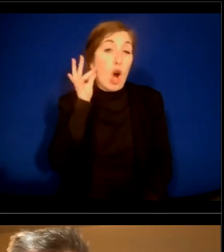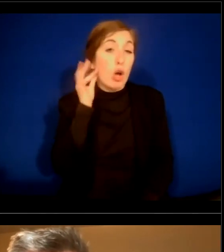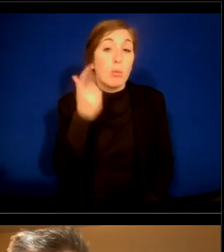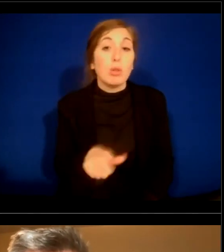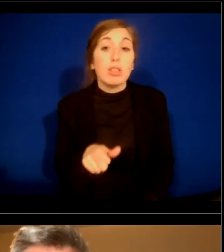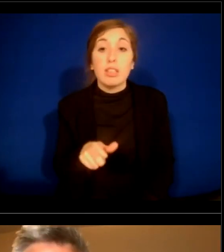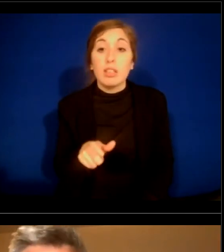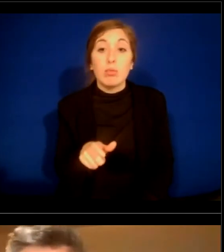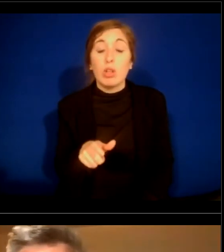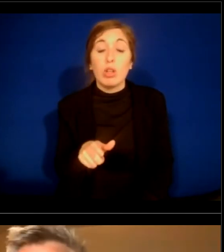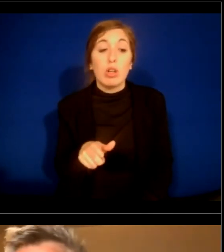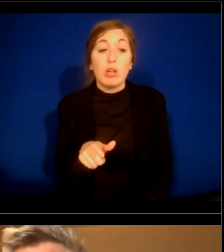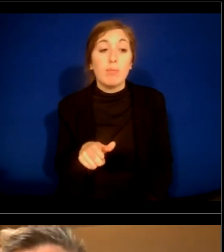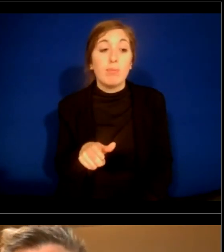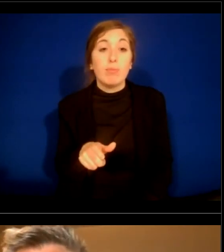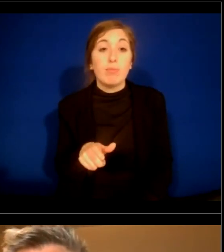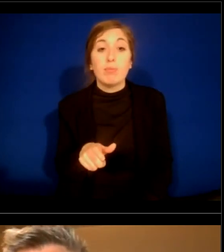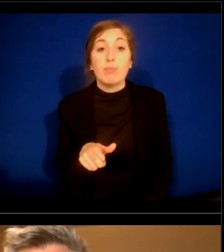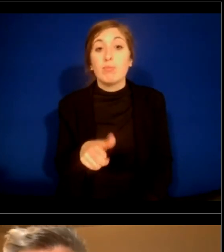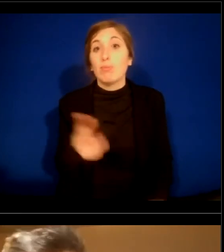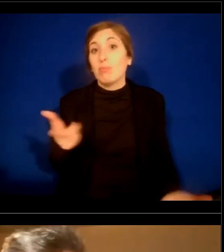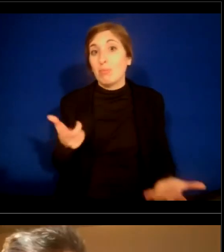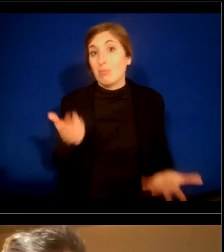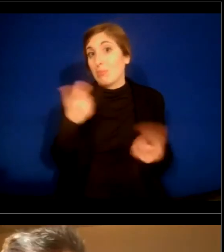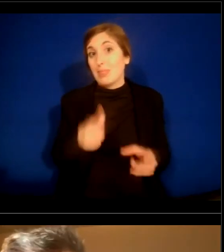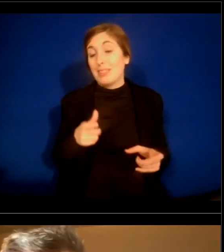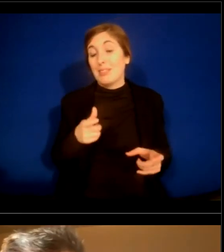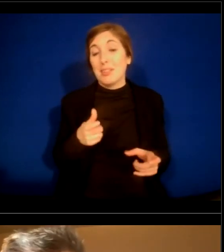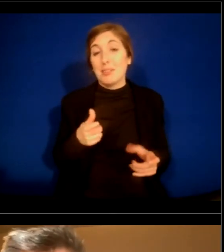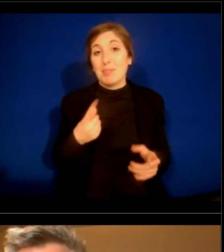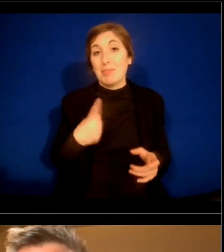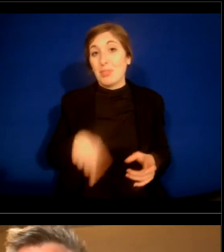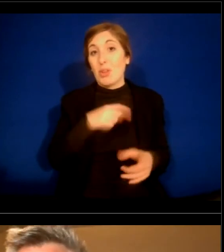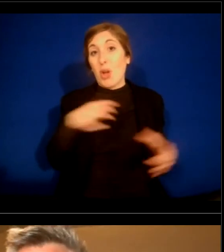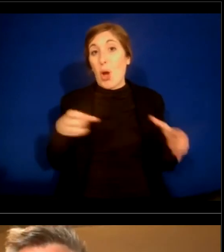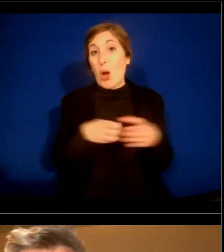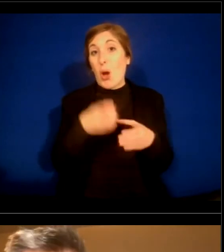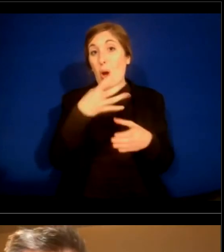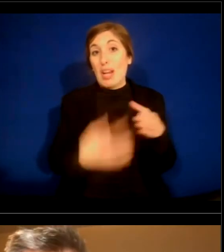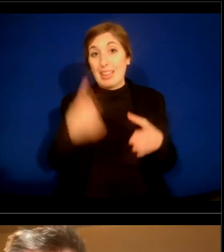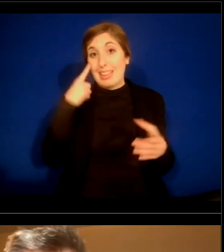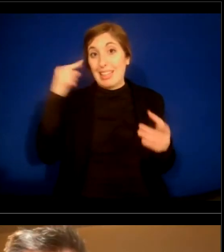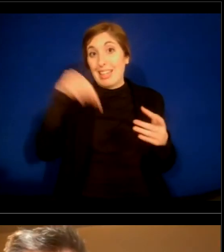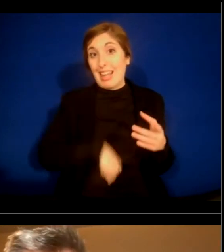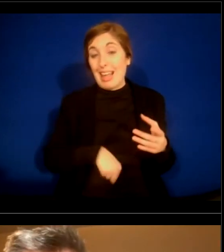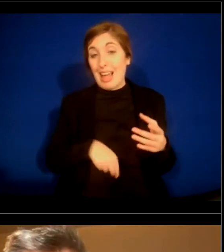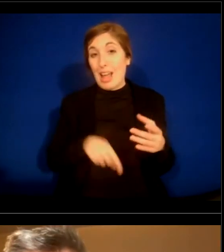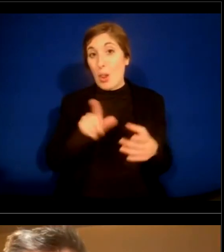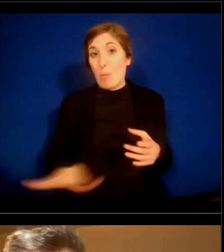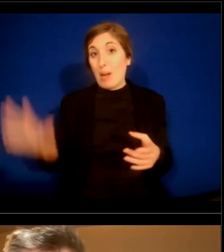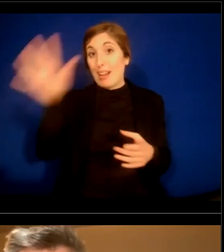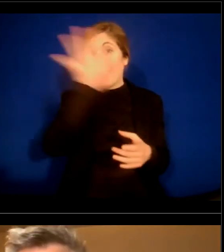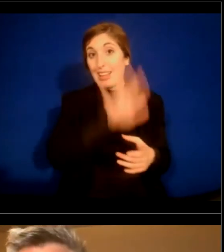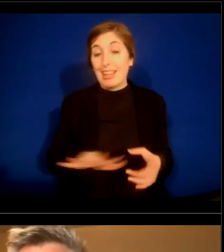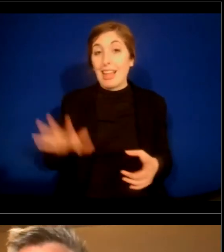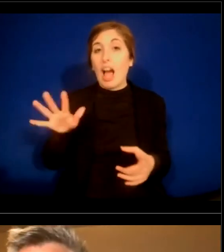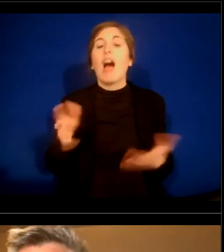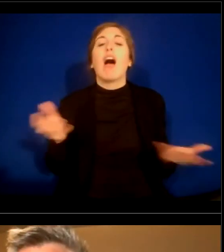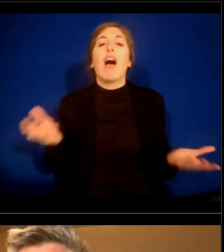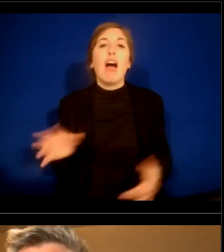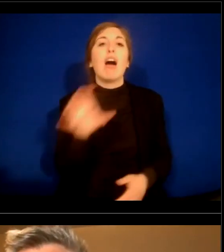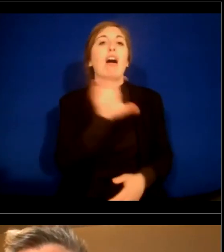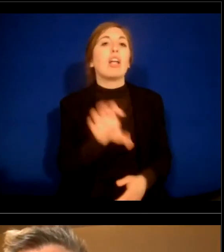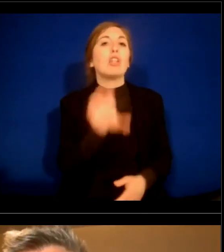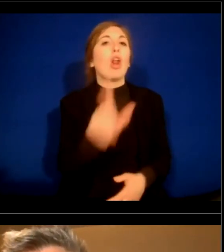Sicuramente io credo che davvero debba essere un po' uno dei nostri obiettivi. Grazie ancora davvero a